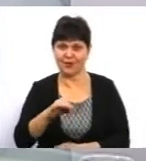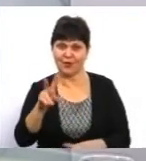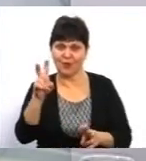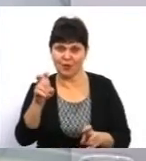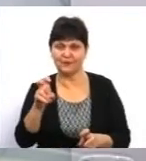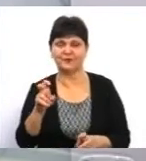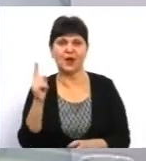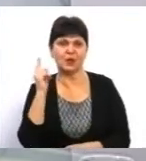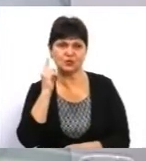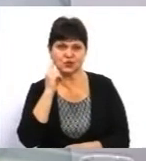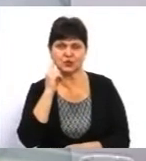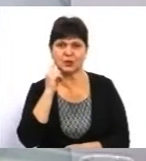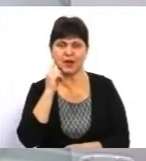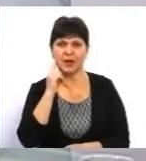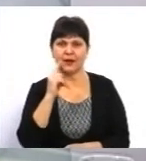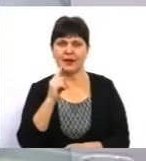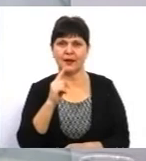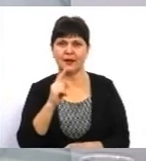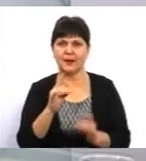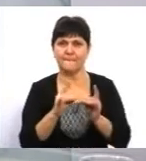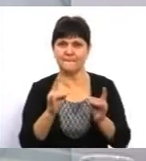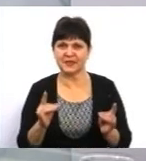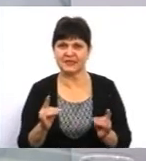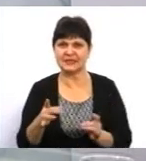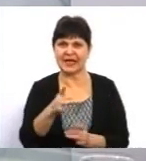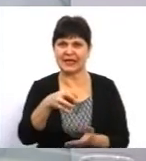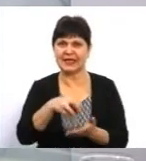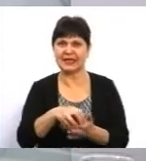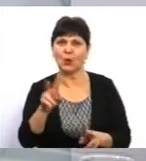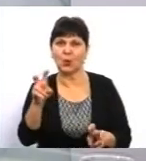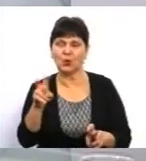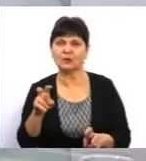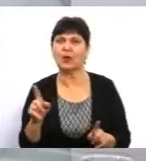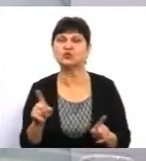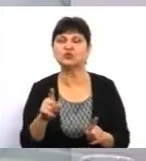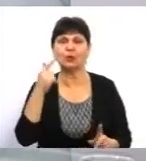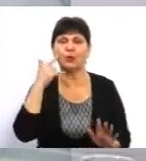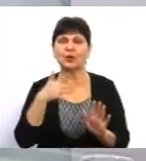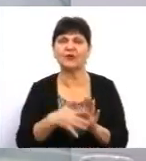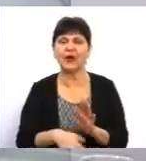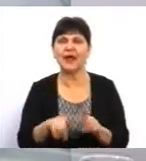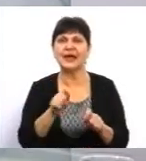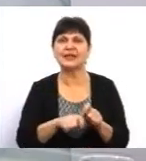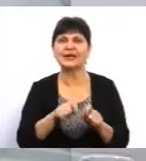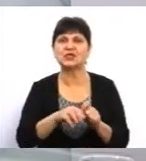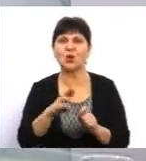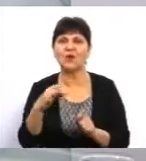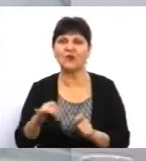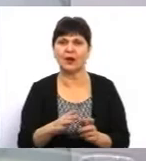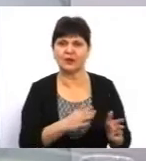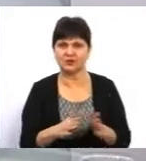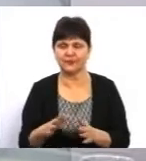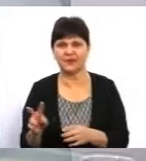чули, міст і регіонів. Скажіть, будь ласка, що передбачає ось це поняття тестування, тестовий режим? Це виправлення